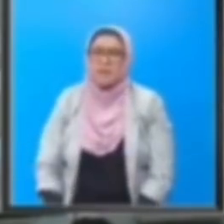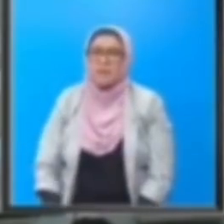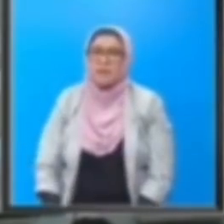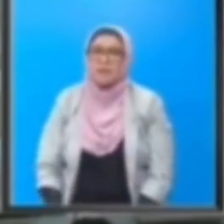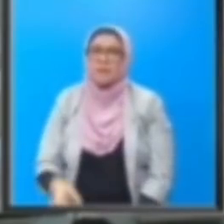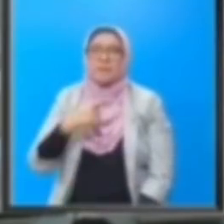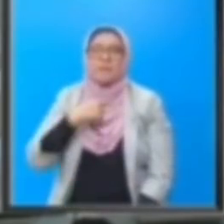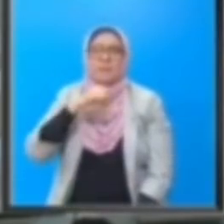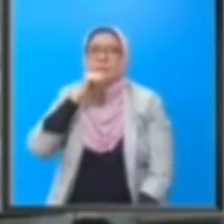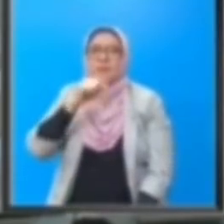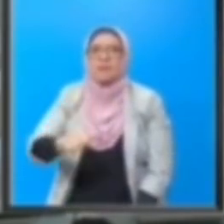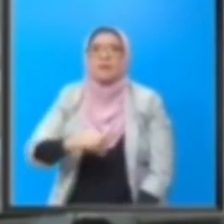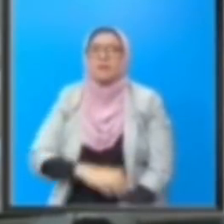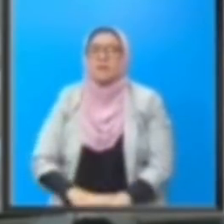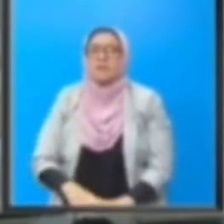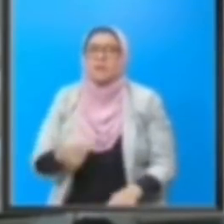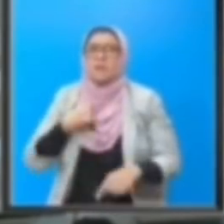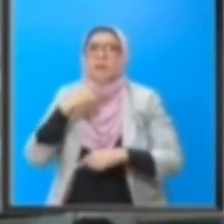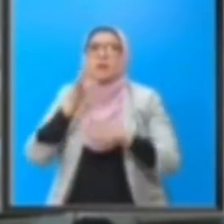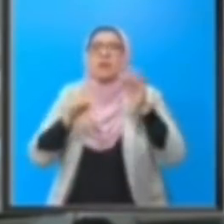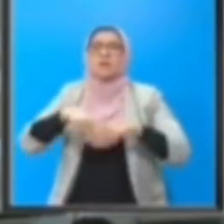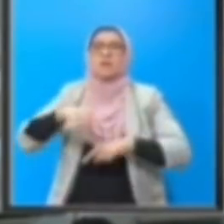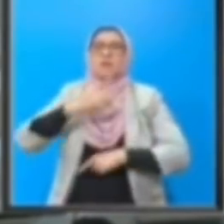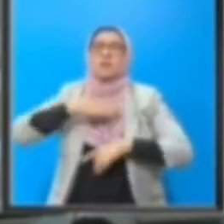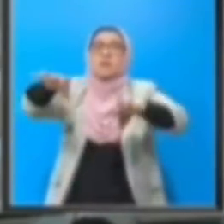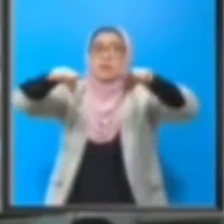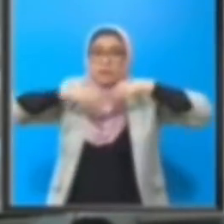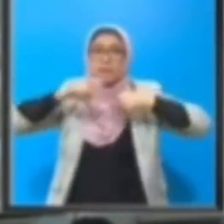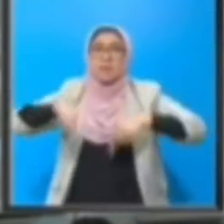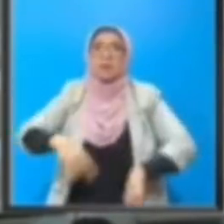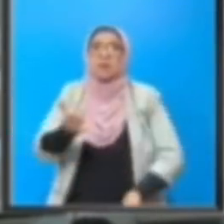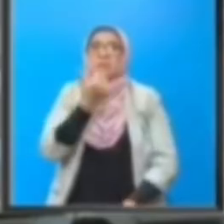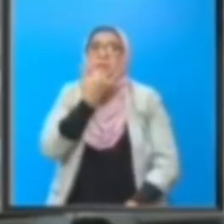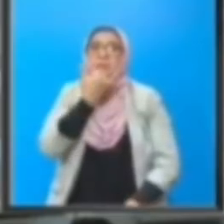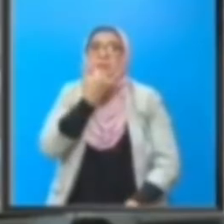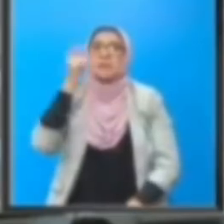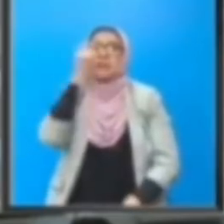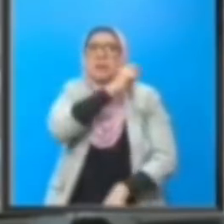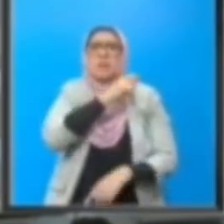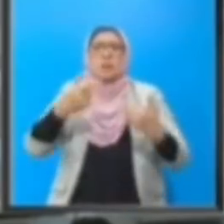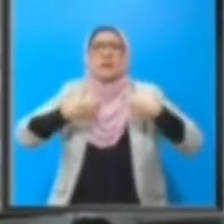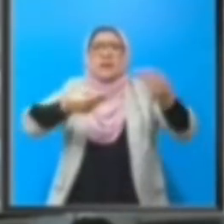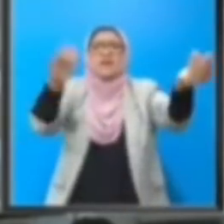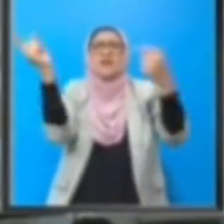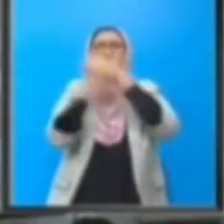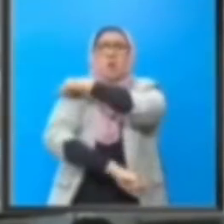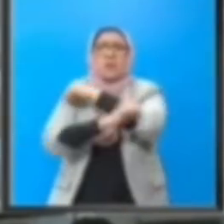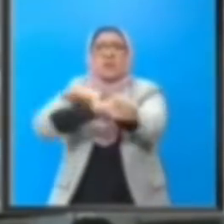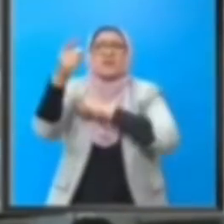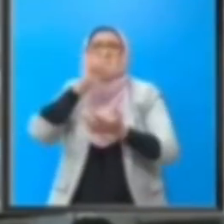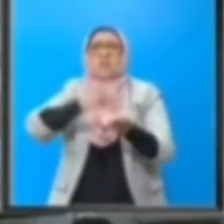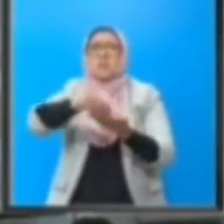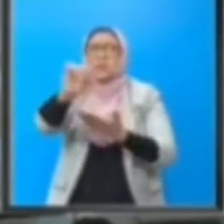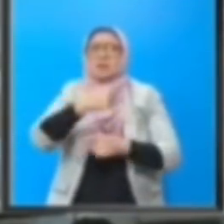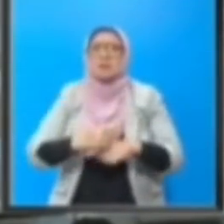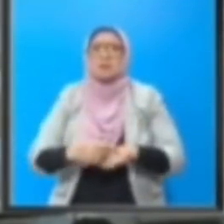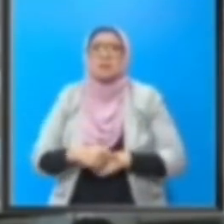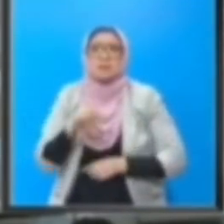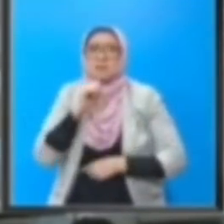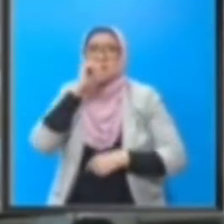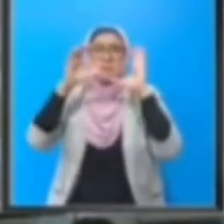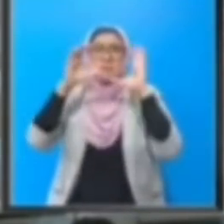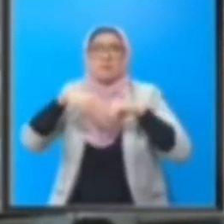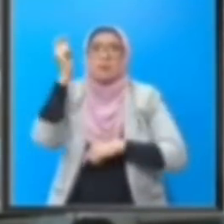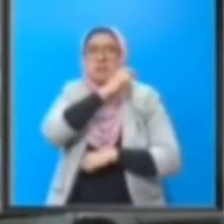Dia tak mengaku dia menipu. Speaker. Bila dia mengaku dia menipu, ada hukuman itu saja. Speaker, adakah itu ruling